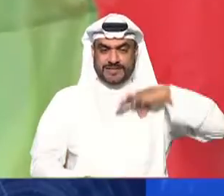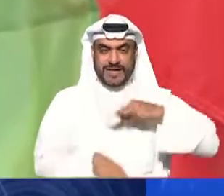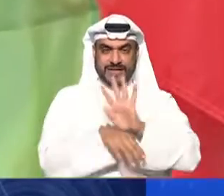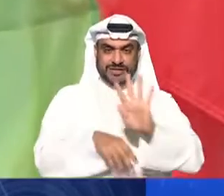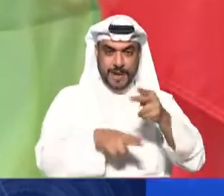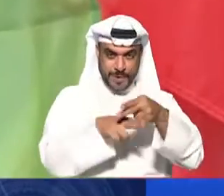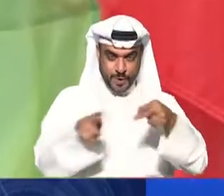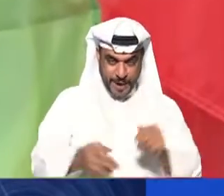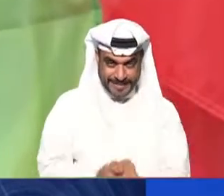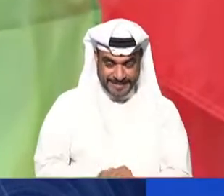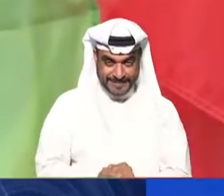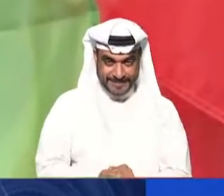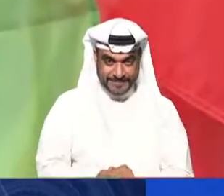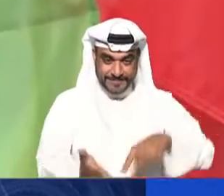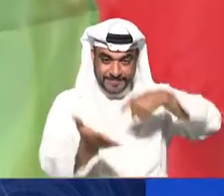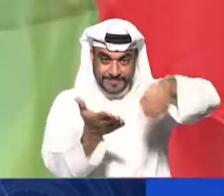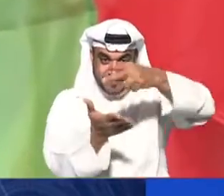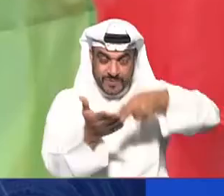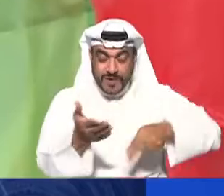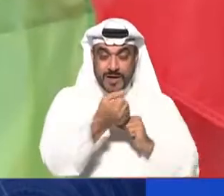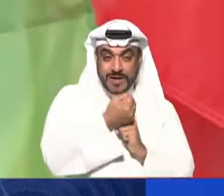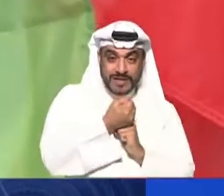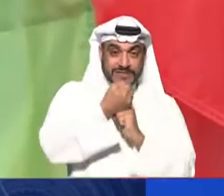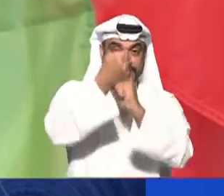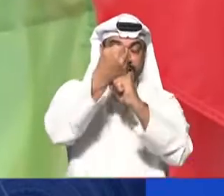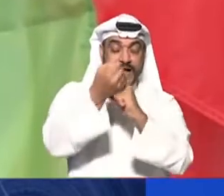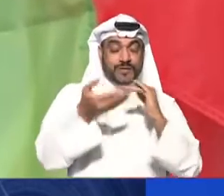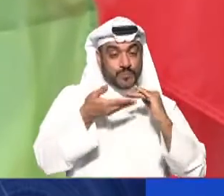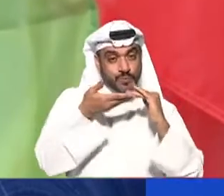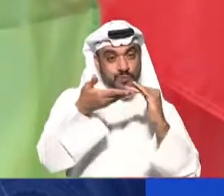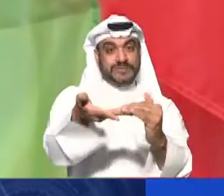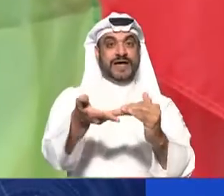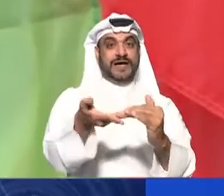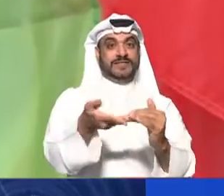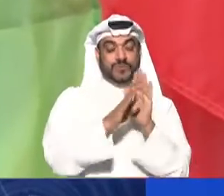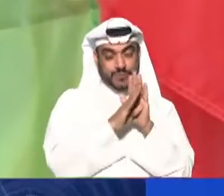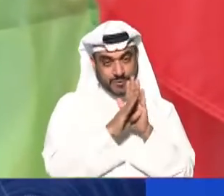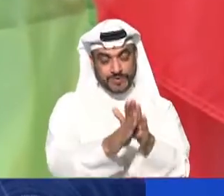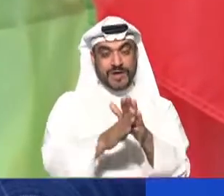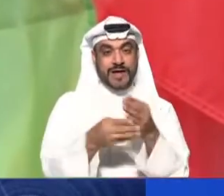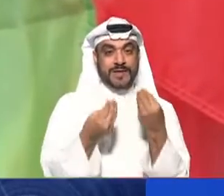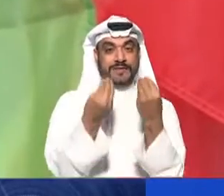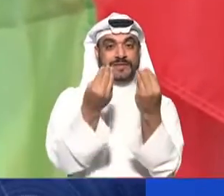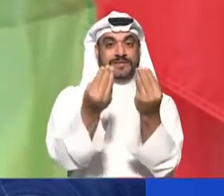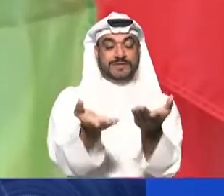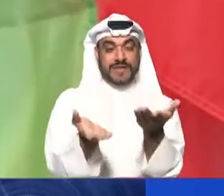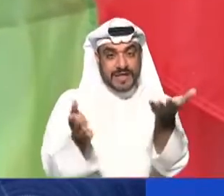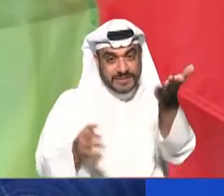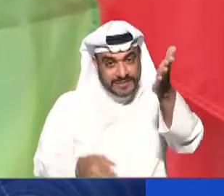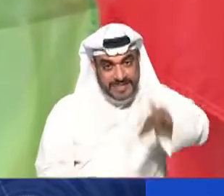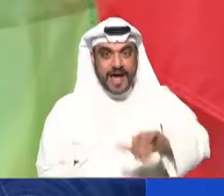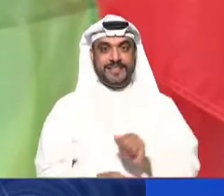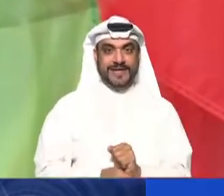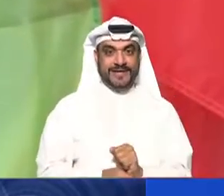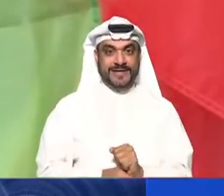كل هذا يعزز ويساعد ويساهم على